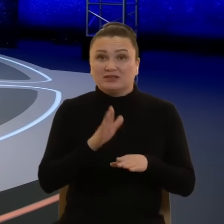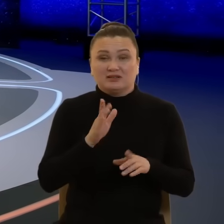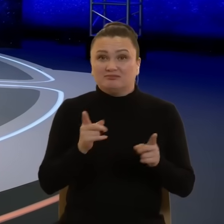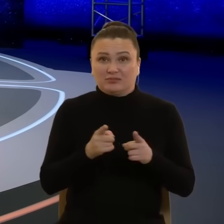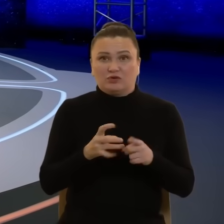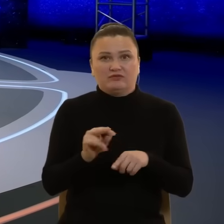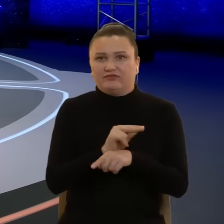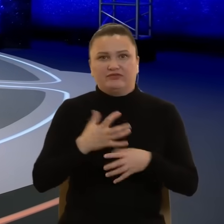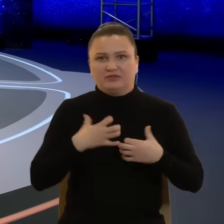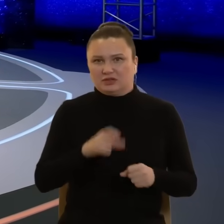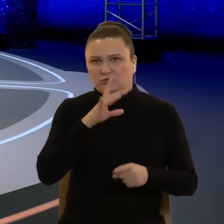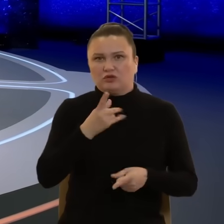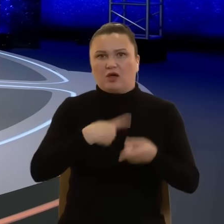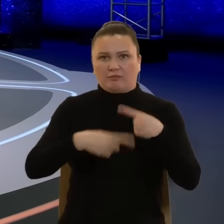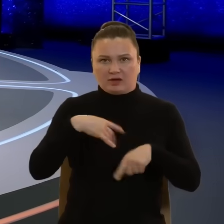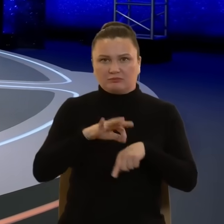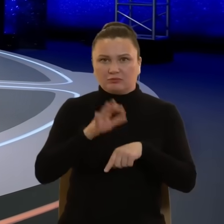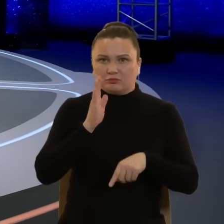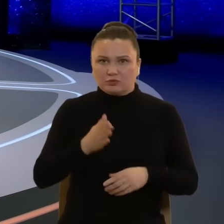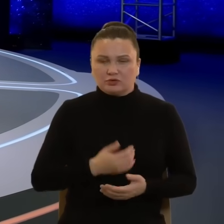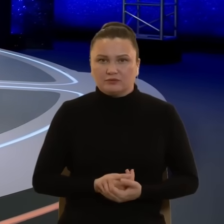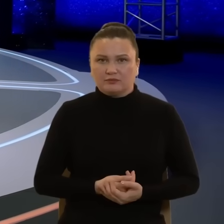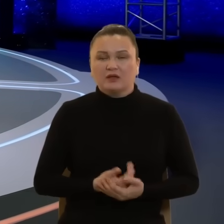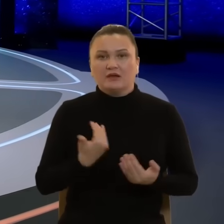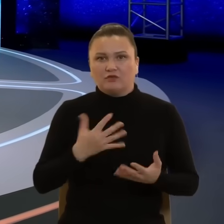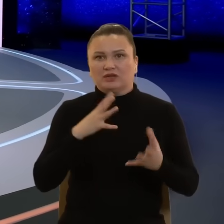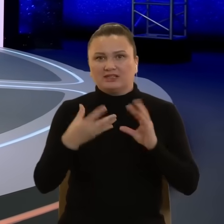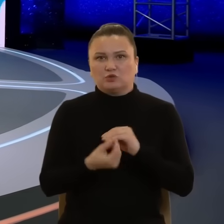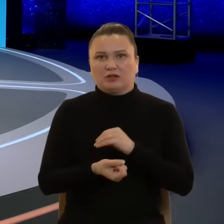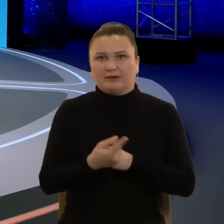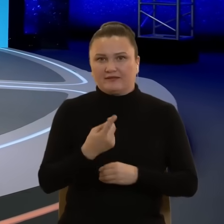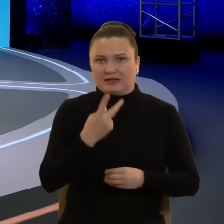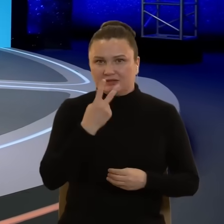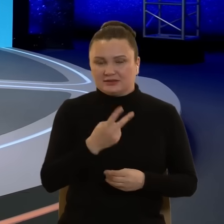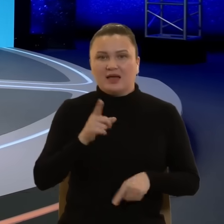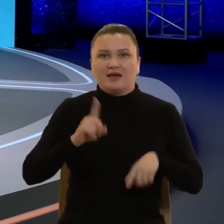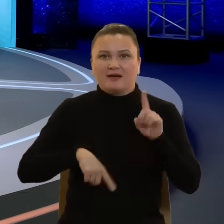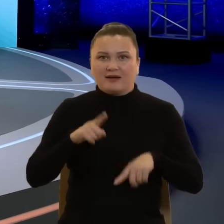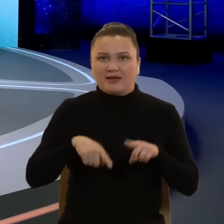у нас результаты появились. Пользуетесь ли вы антибиотиками без назначения врача? Редко